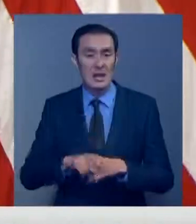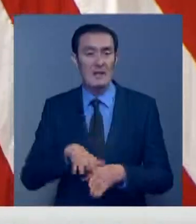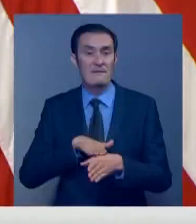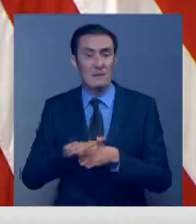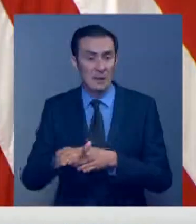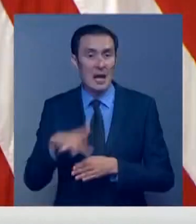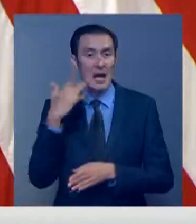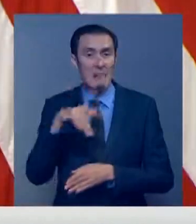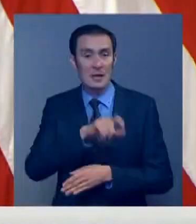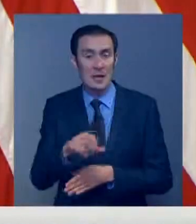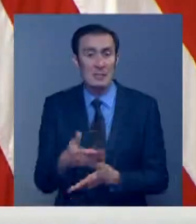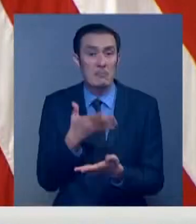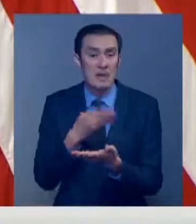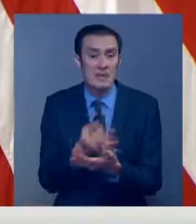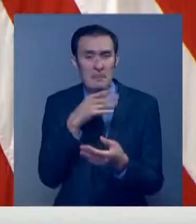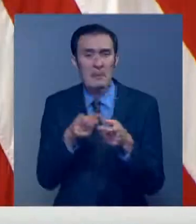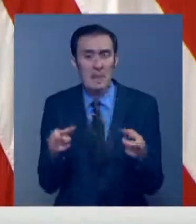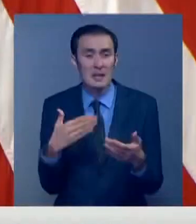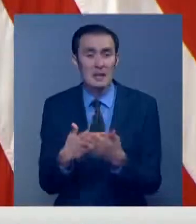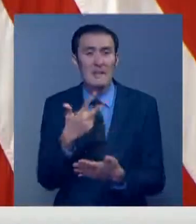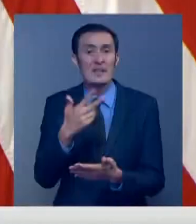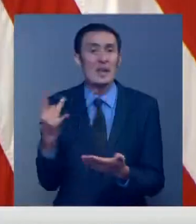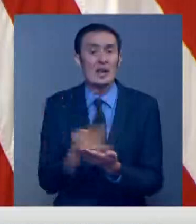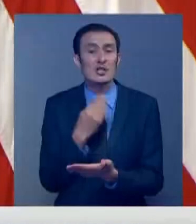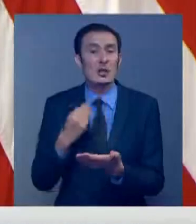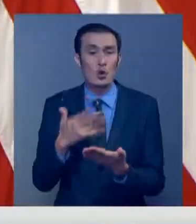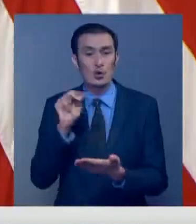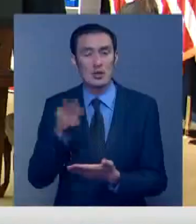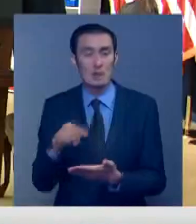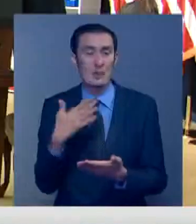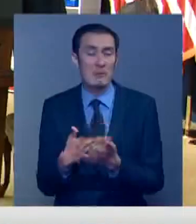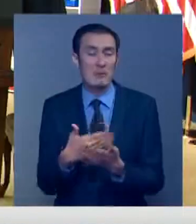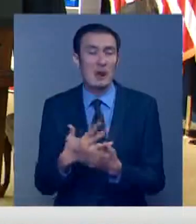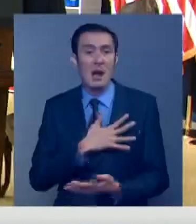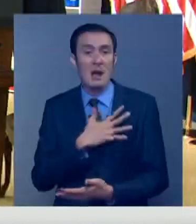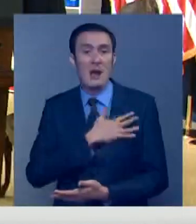сделали. Американцы платят за препараты в среднем в 3 раза больше, чем жители, к примеру,